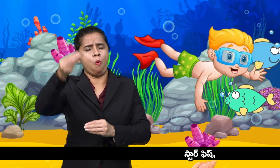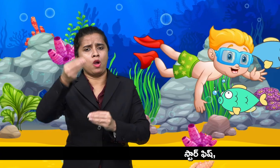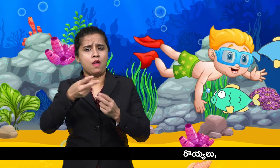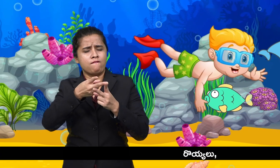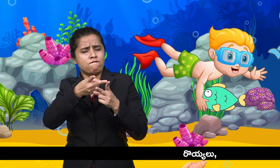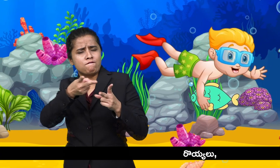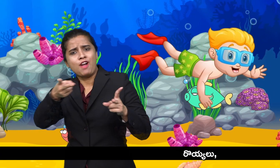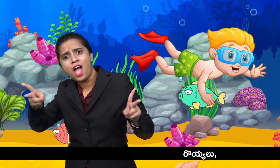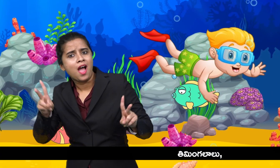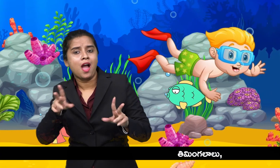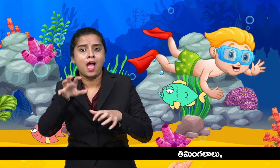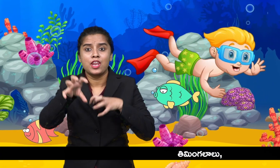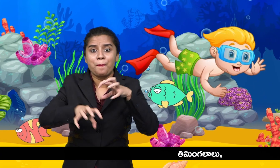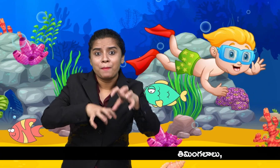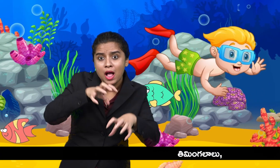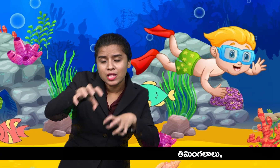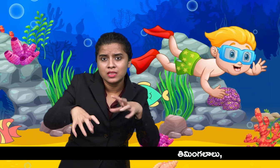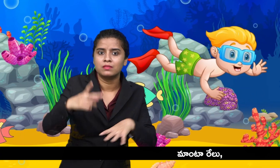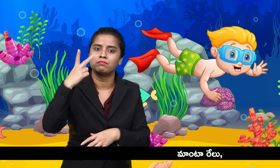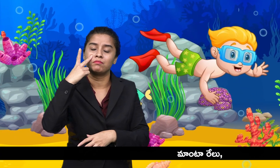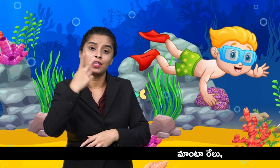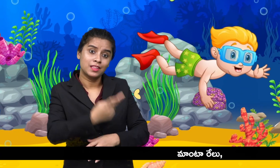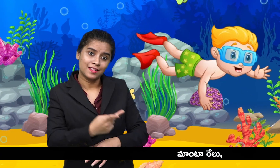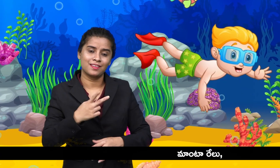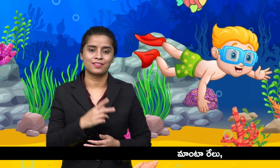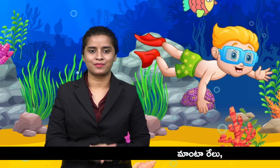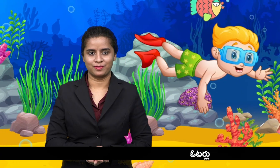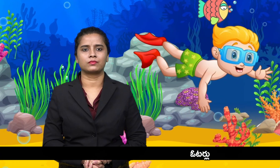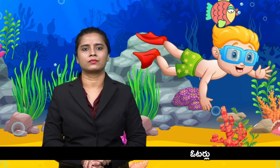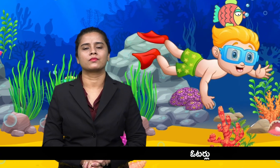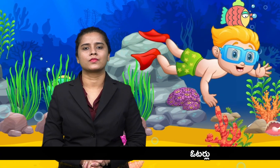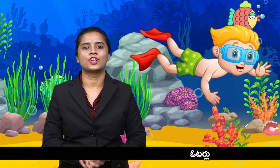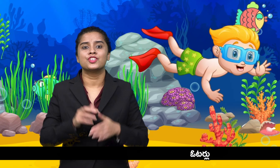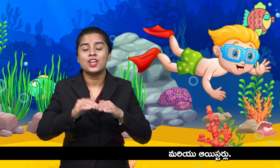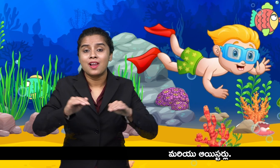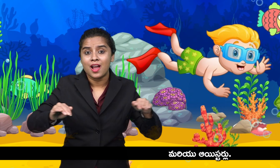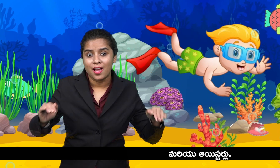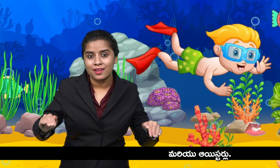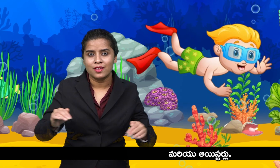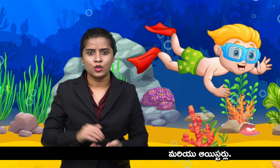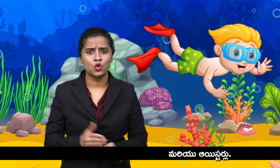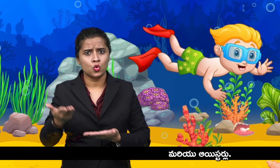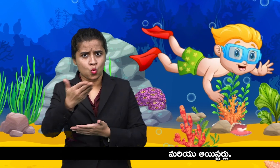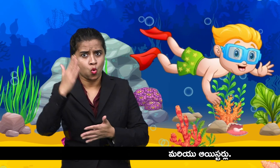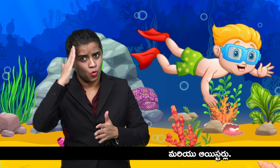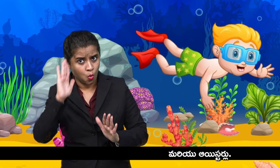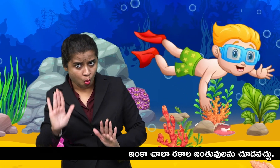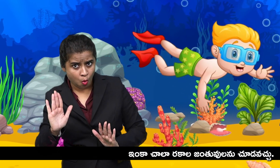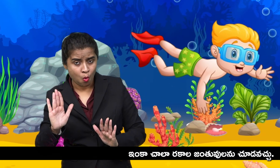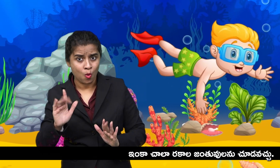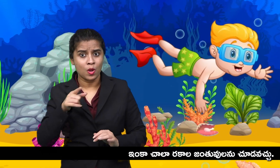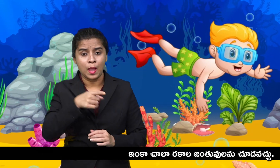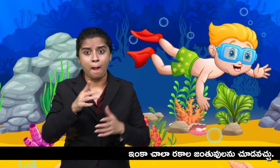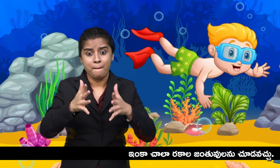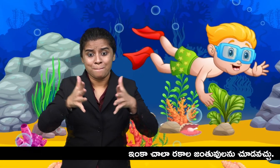ఫిష్, రొయ్యలు, తిమింగలాలు, మోంటారేలు, ఒట్టర్లు మరియు ఆయిస్టర్లు.